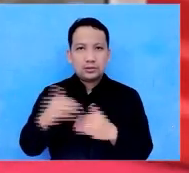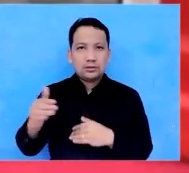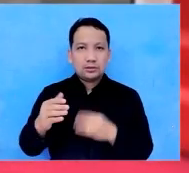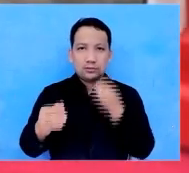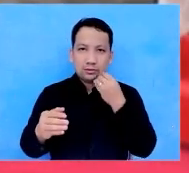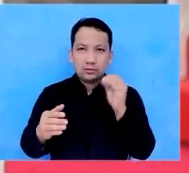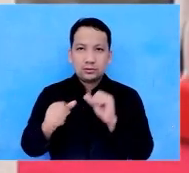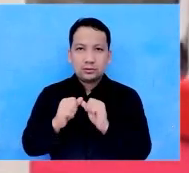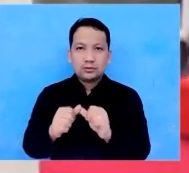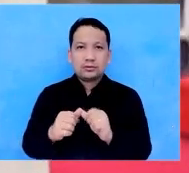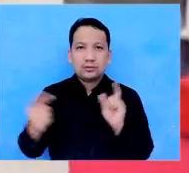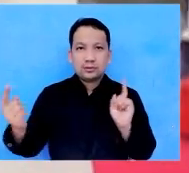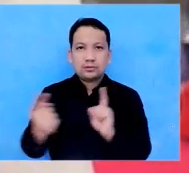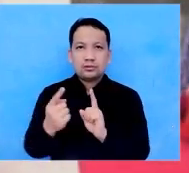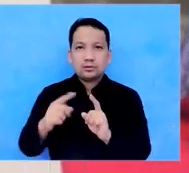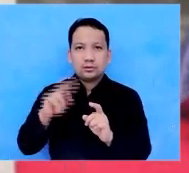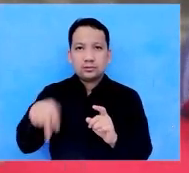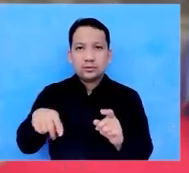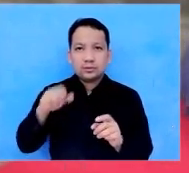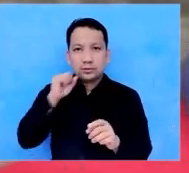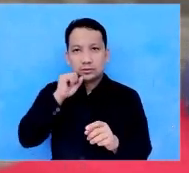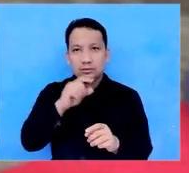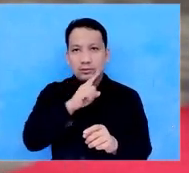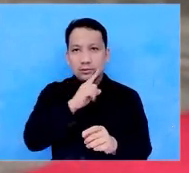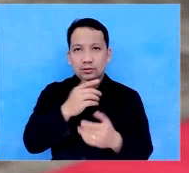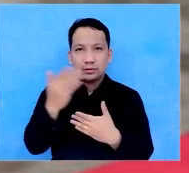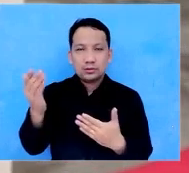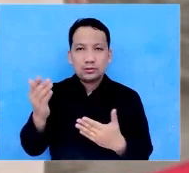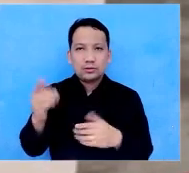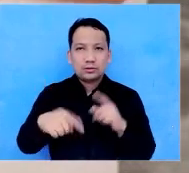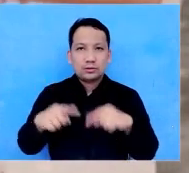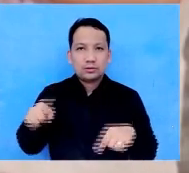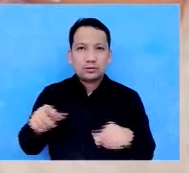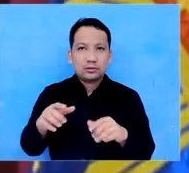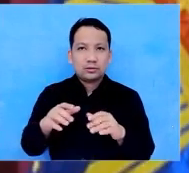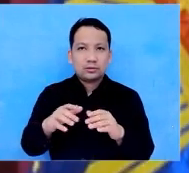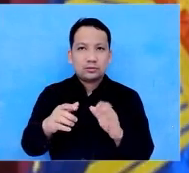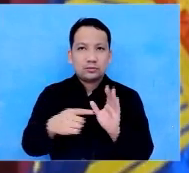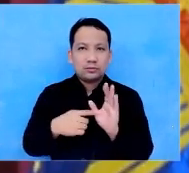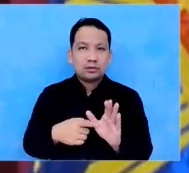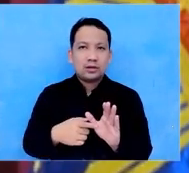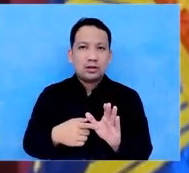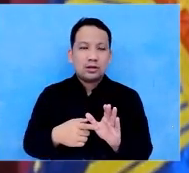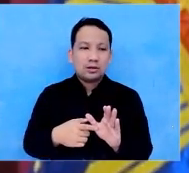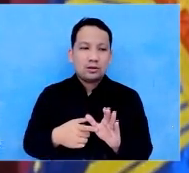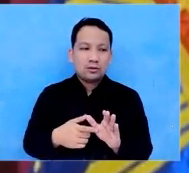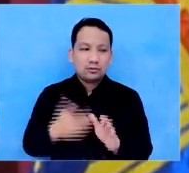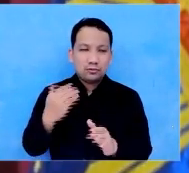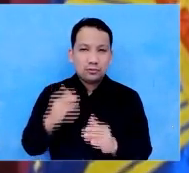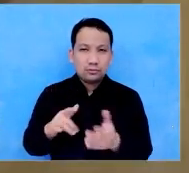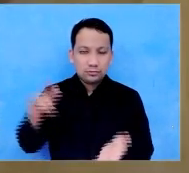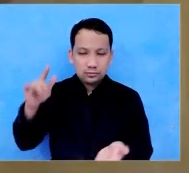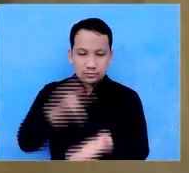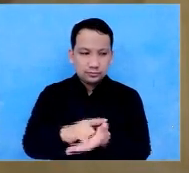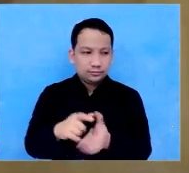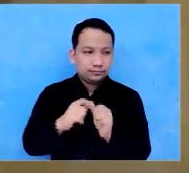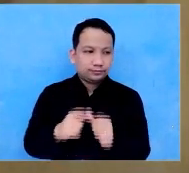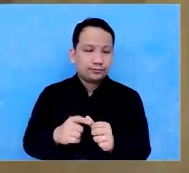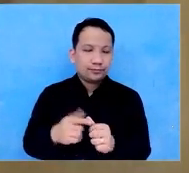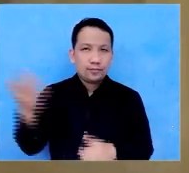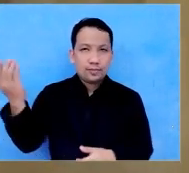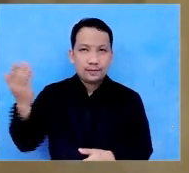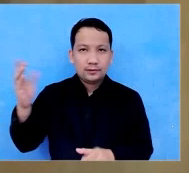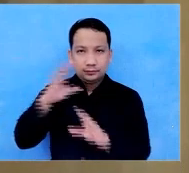Pangulo, sinalubong siya ni Vice President Sara Duterte at iba pang miyembro ng gabinete. Sa kanyang arrival speech, sinabi